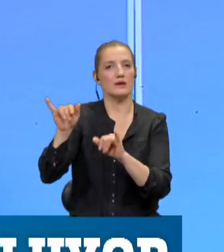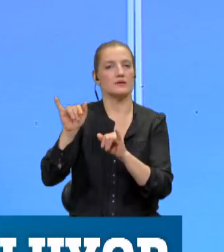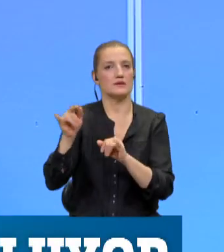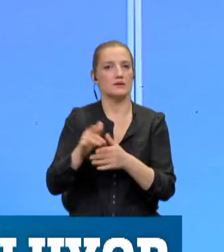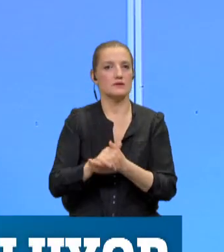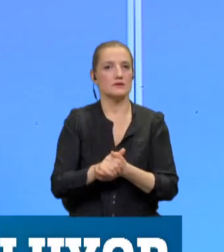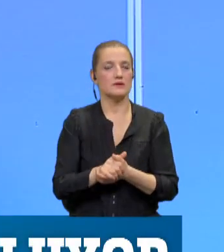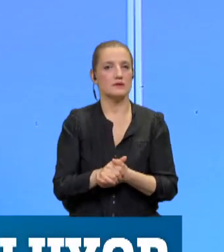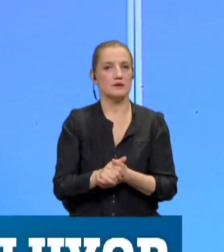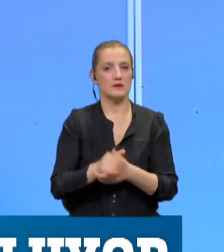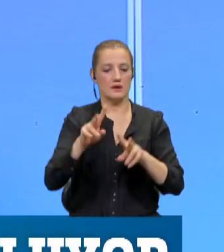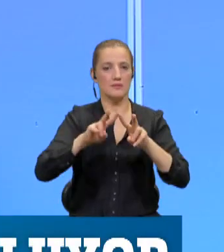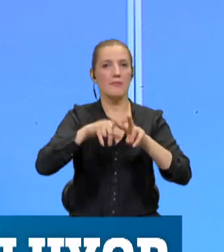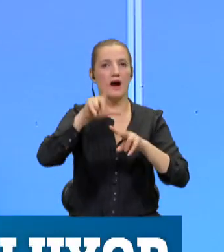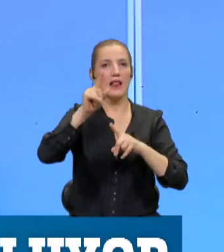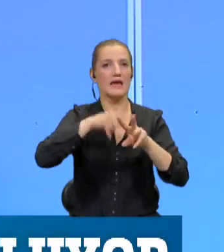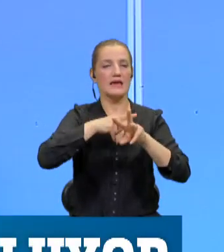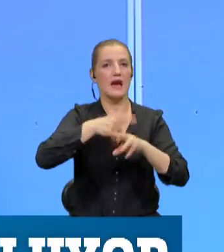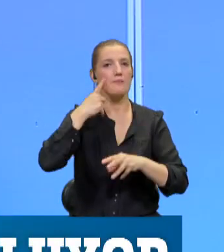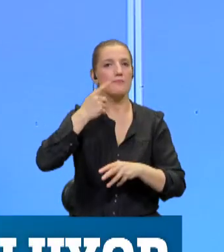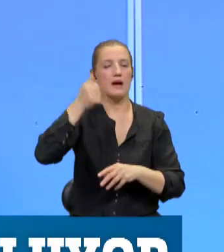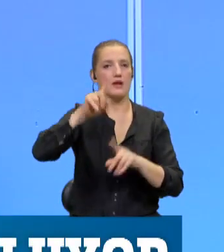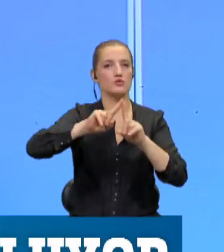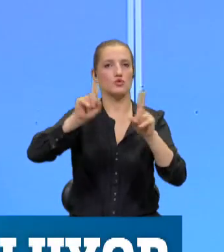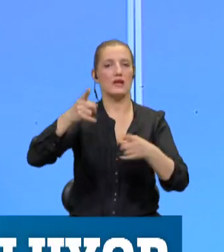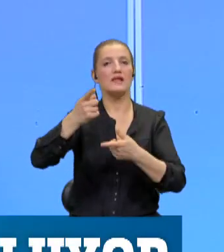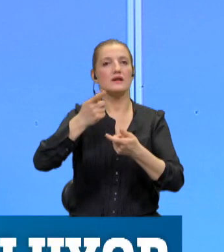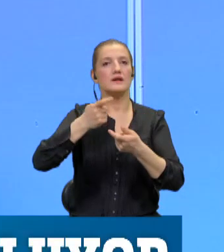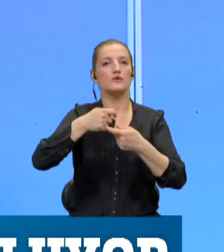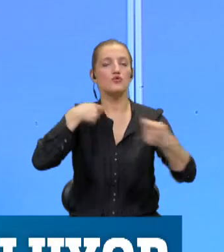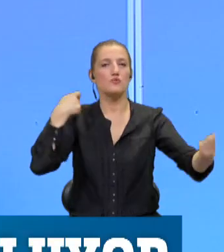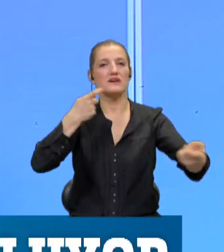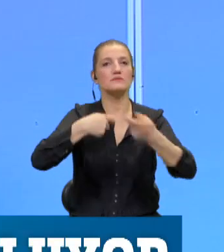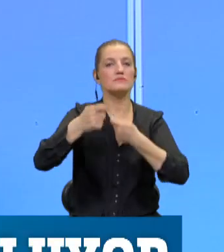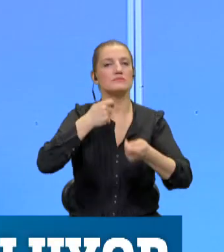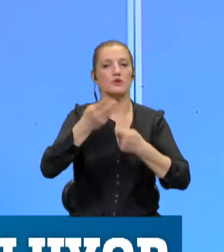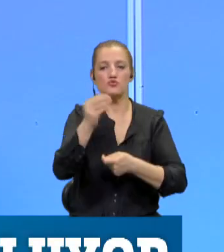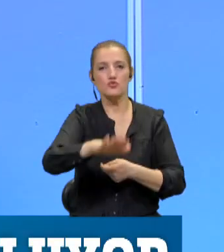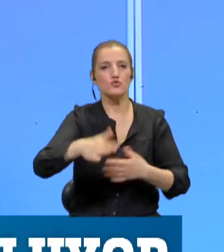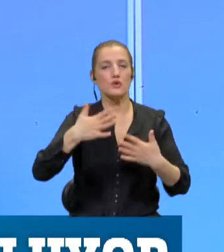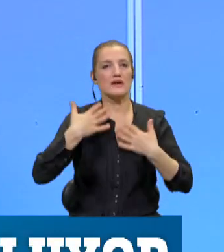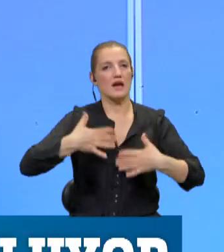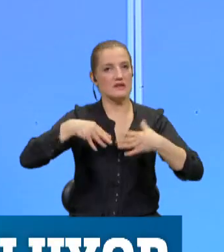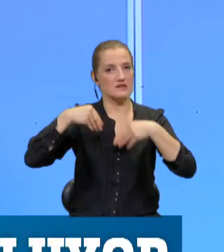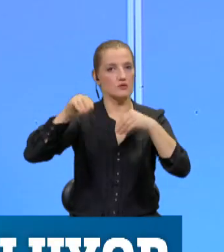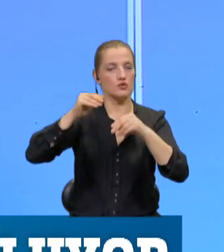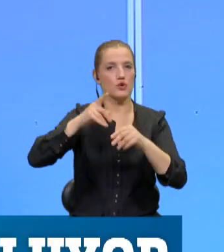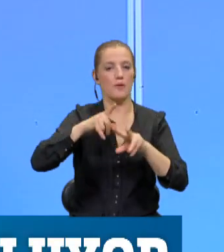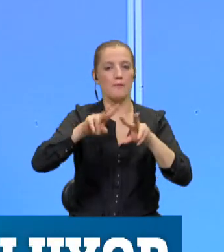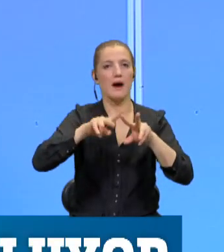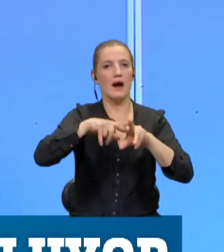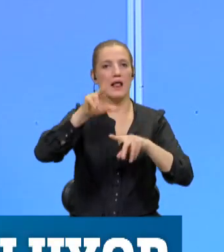efendim canım ya maliye bakan Ha o biliyorsun tekstilci Evet çocuk kıyafet falan satıyorlar Evet